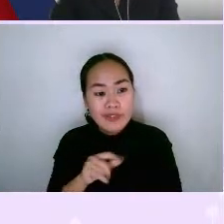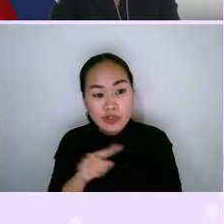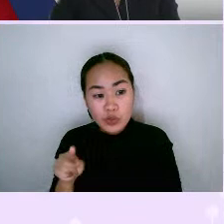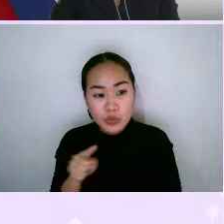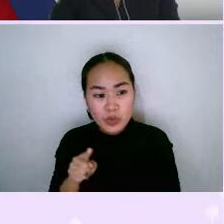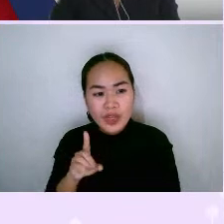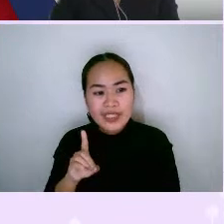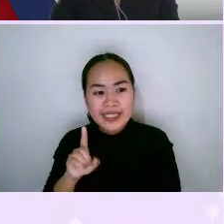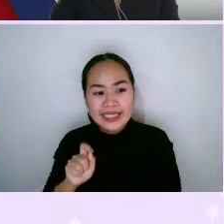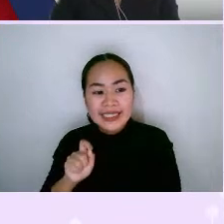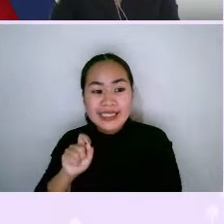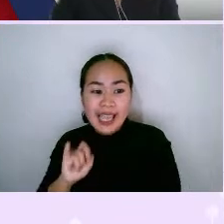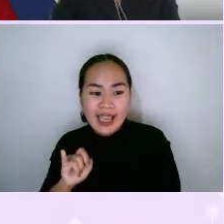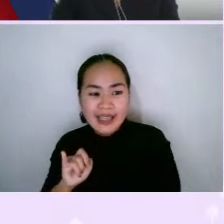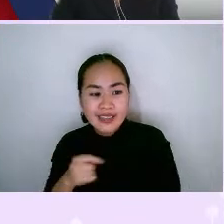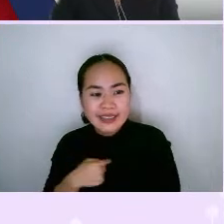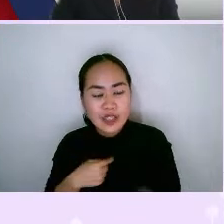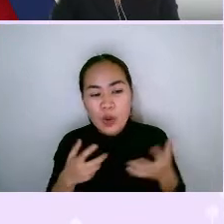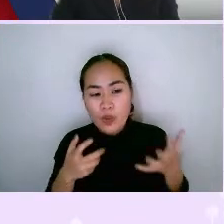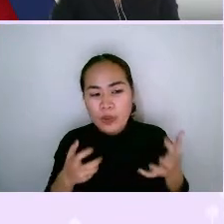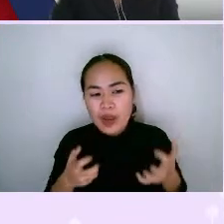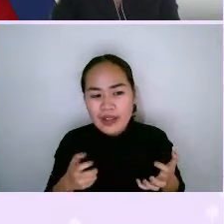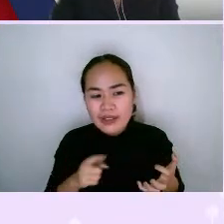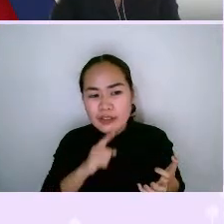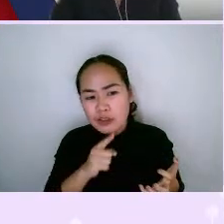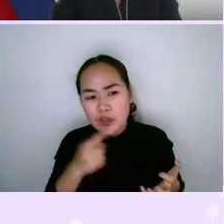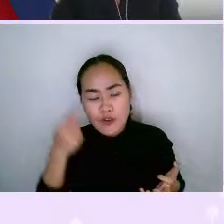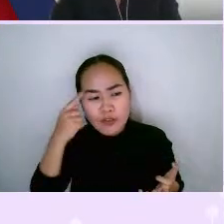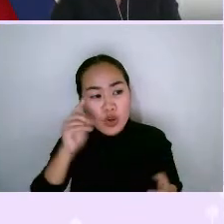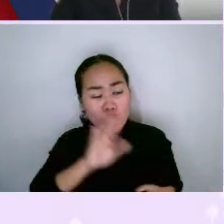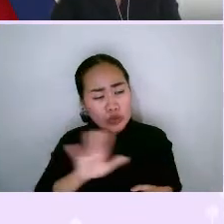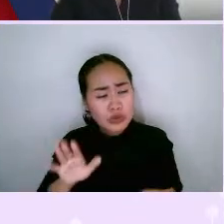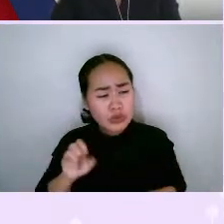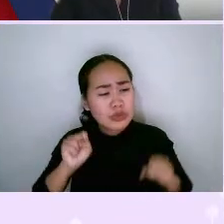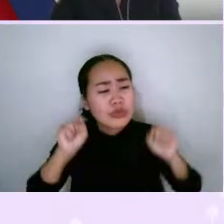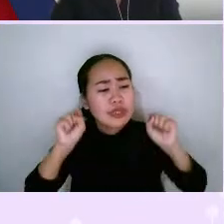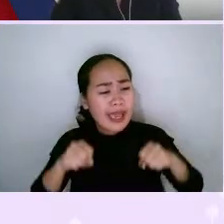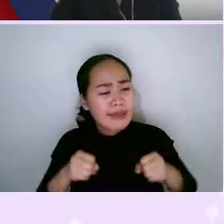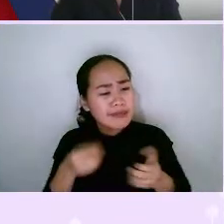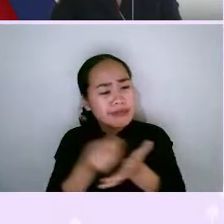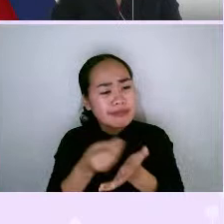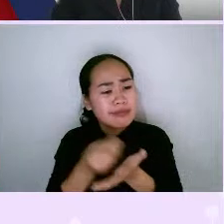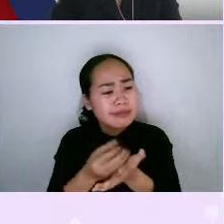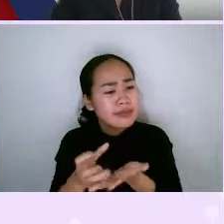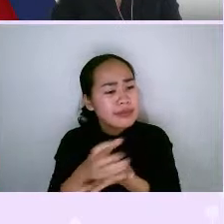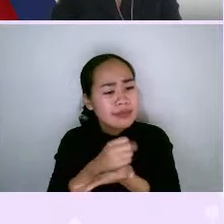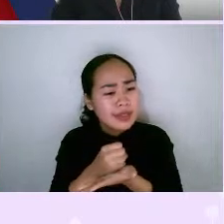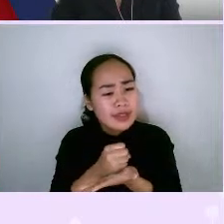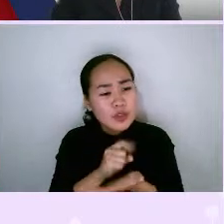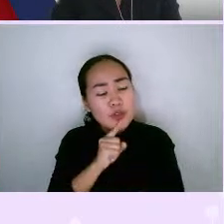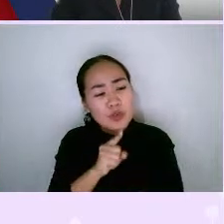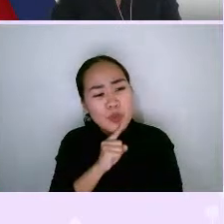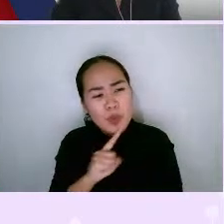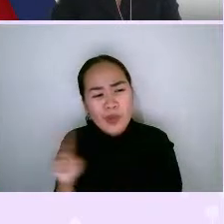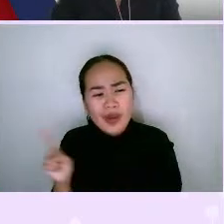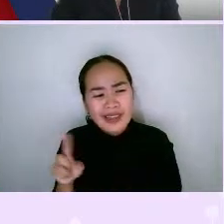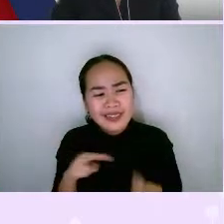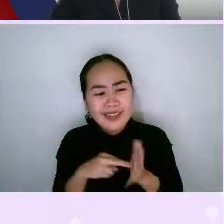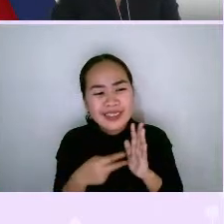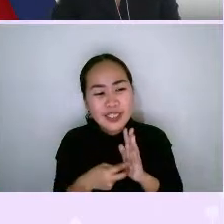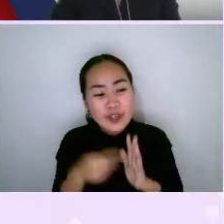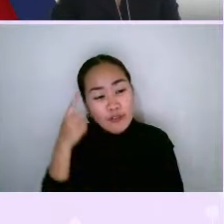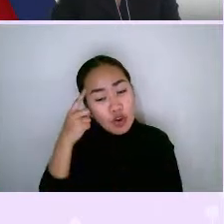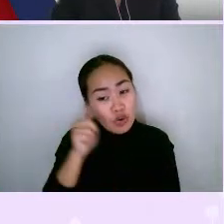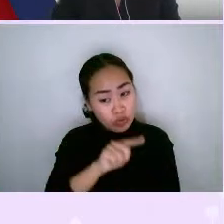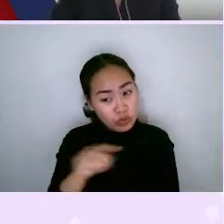ang ating gusto nga, nabanggit ko kanina, is for you to earn. And therefore, the bottom line is for you,